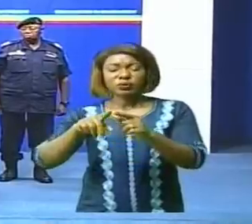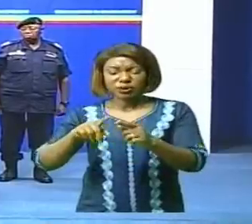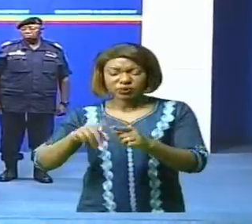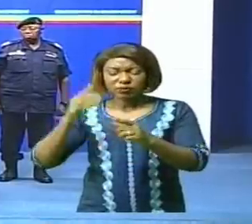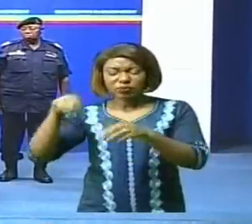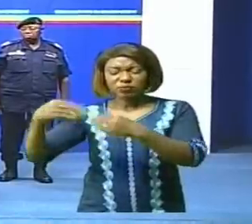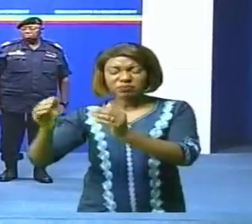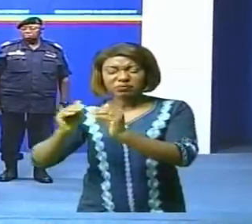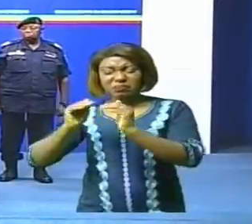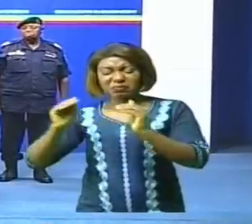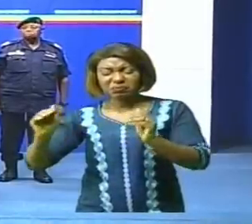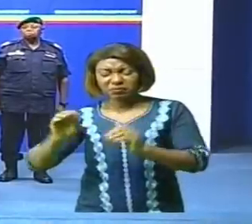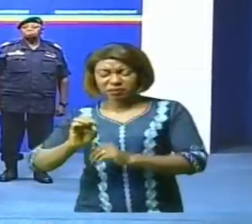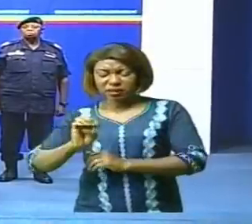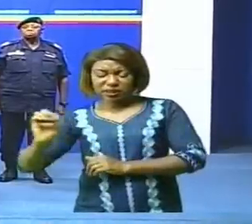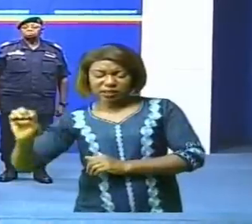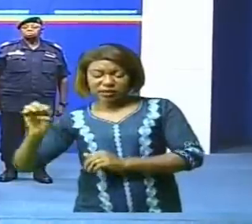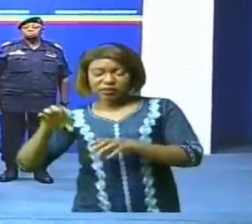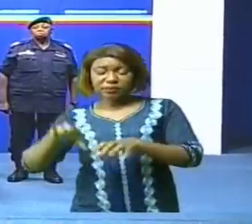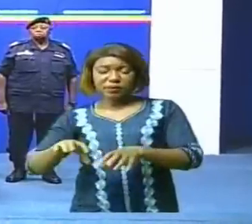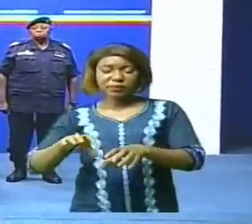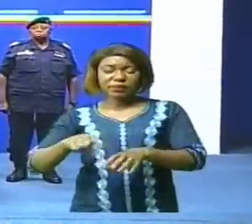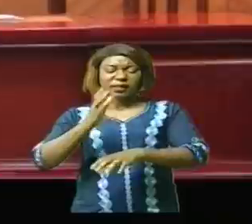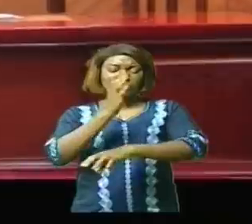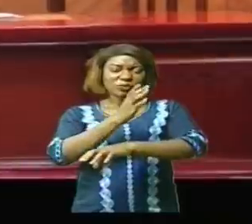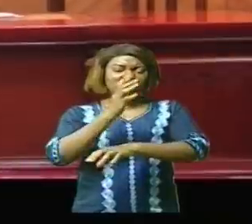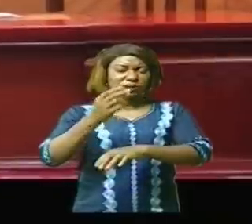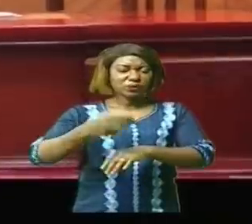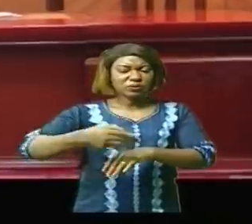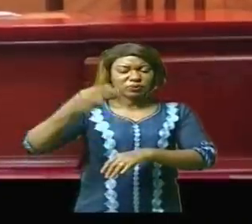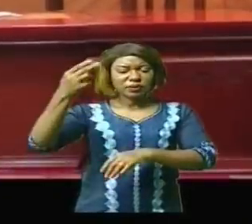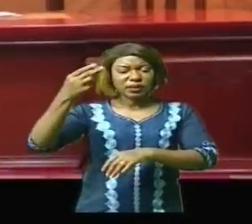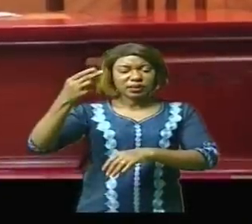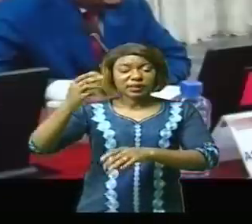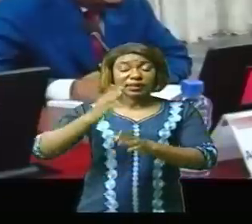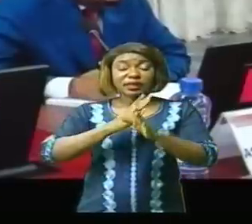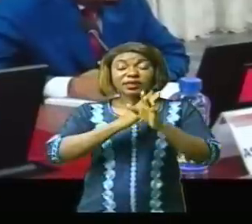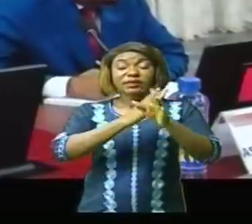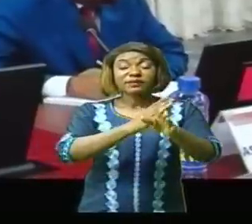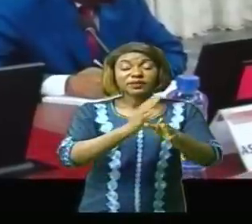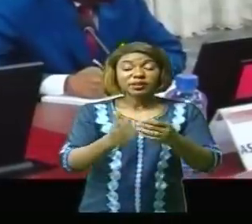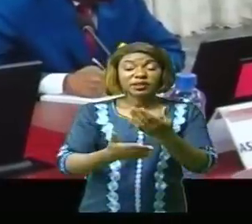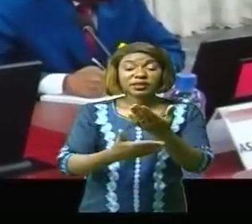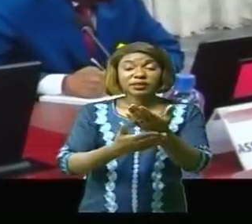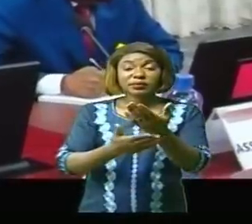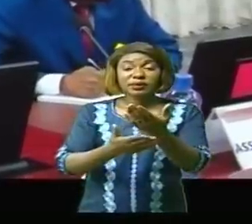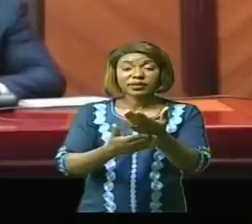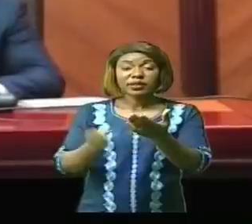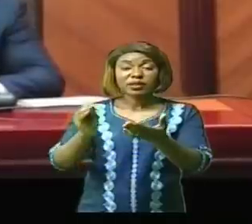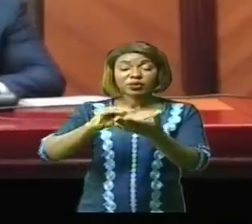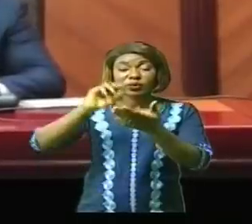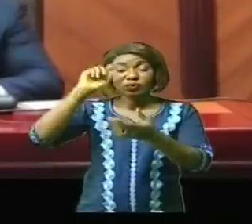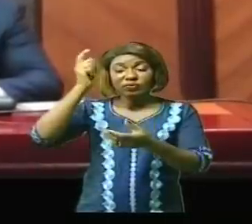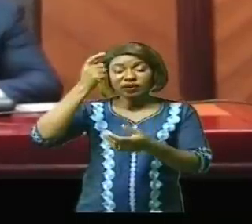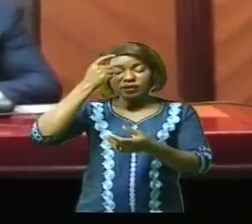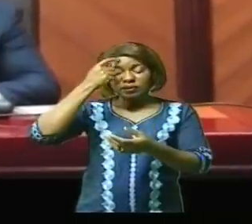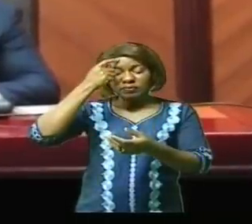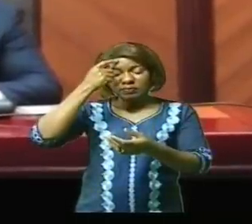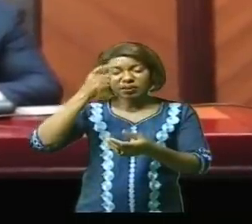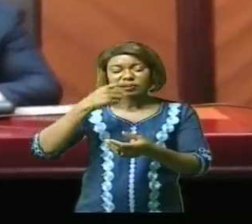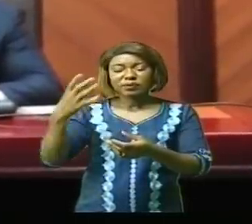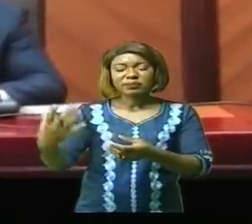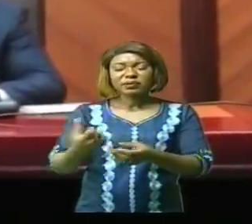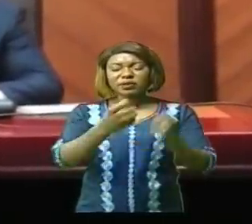la sous-région. Le Conseil supérieur de la Défense a demandé au gouvernement d'assurer une prise en charge